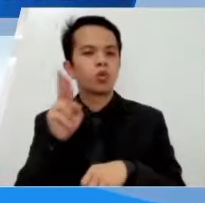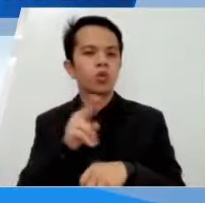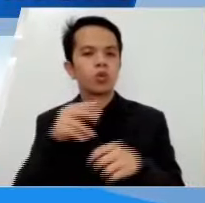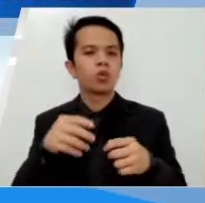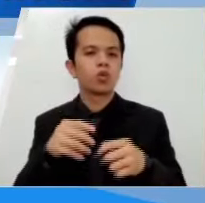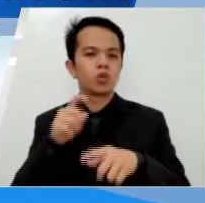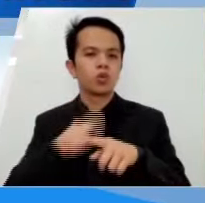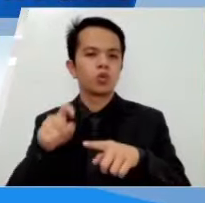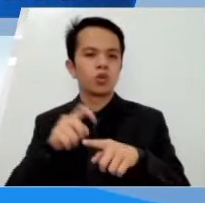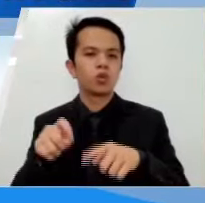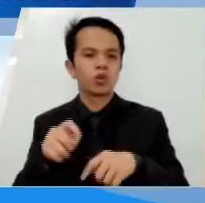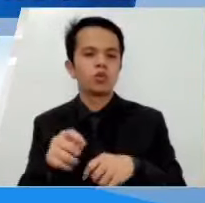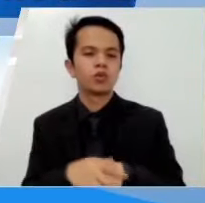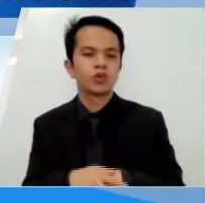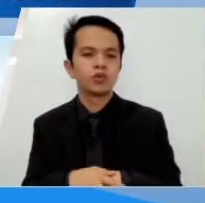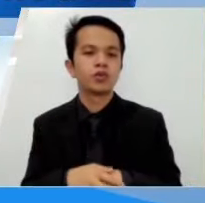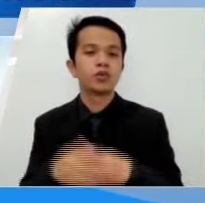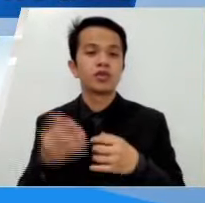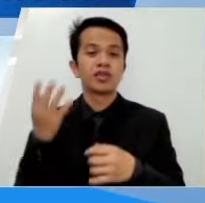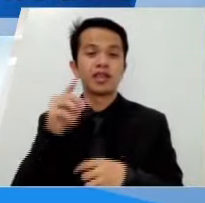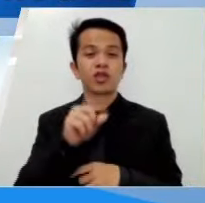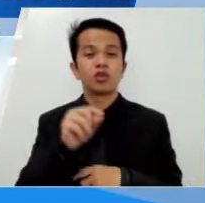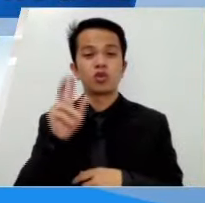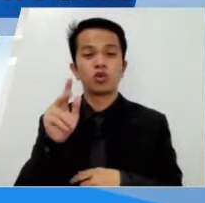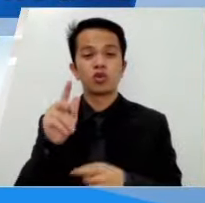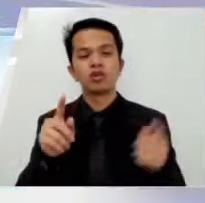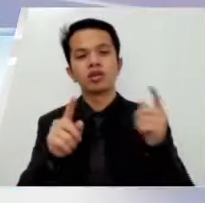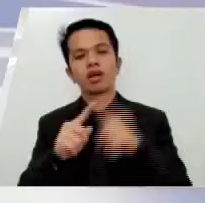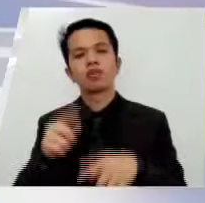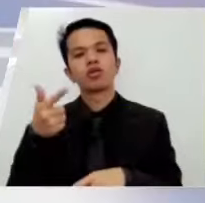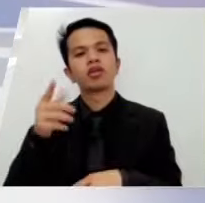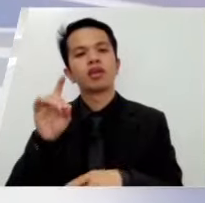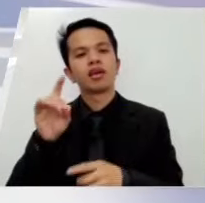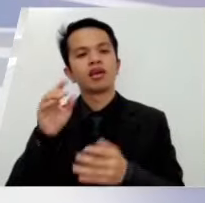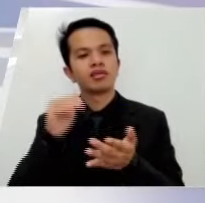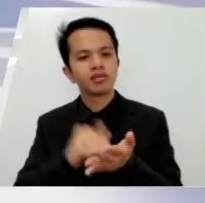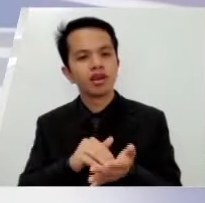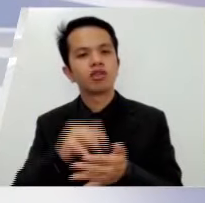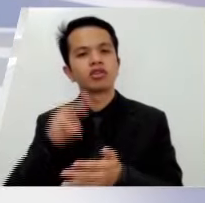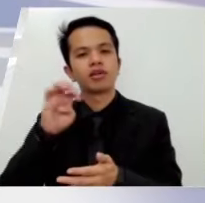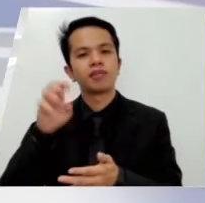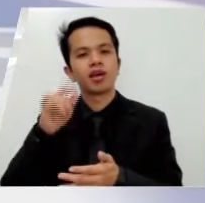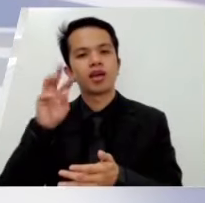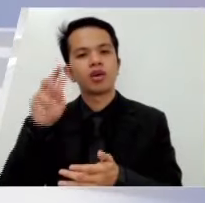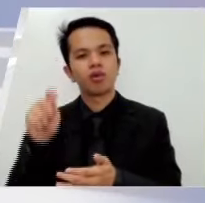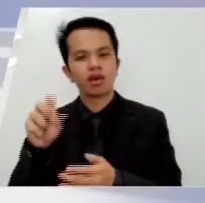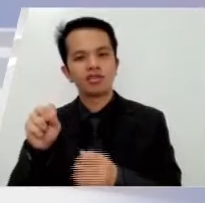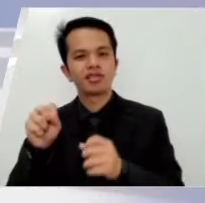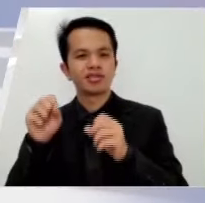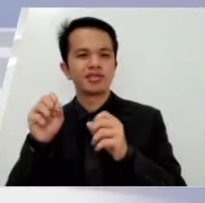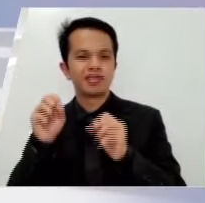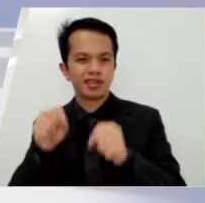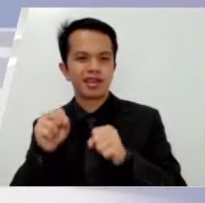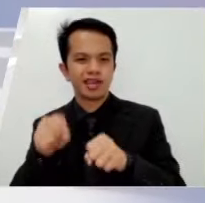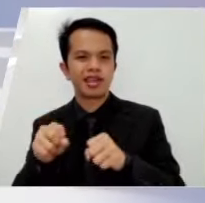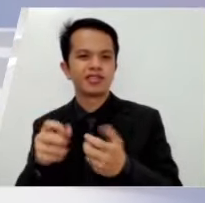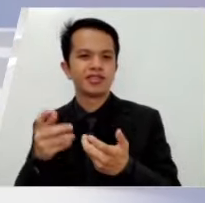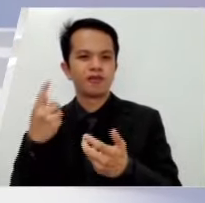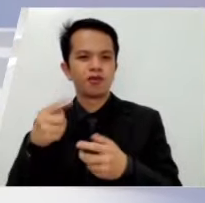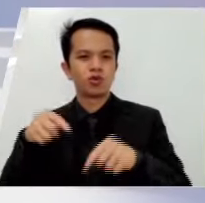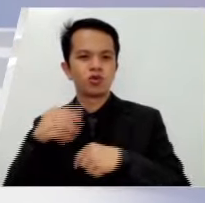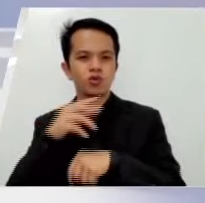demand. Noong 2023, nasa 28,291 megawatts ang power capacity ng buong bansa, habang ang peak demand